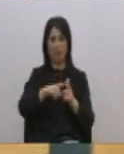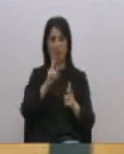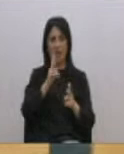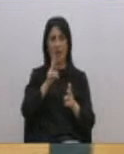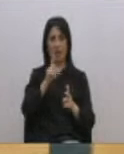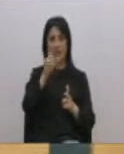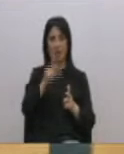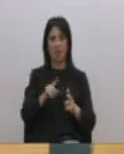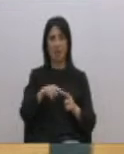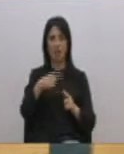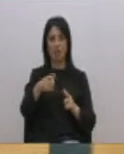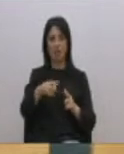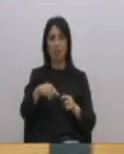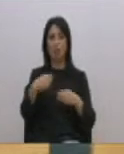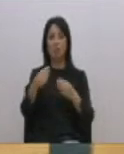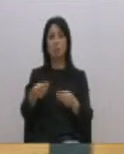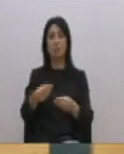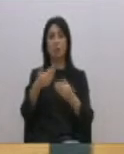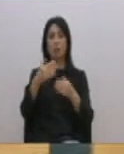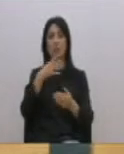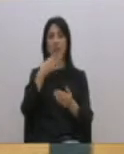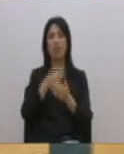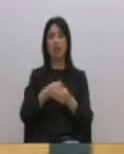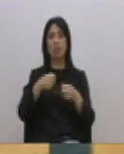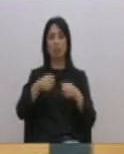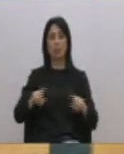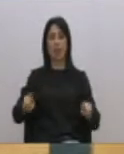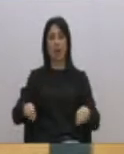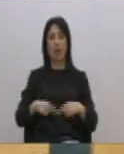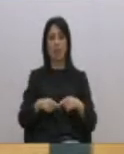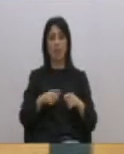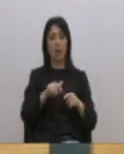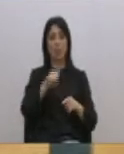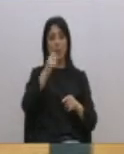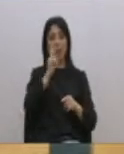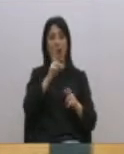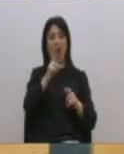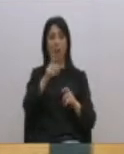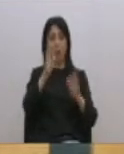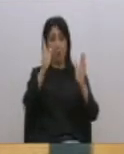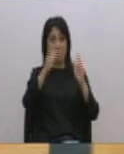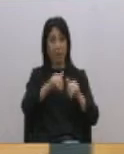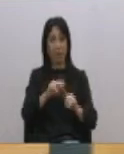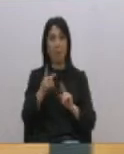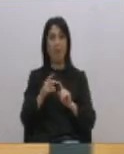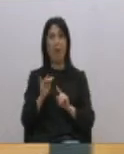რომ შემდგომს მიეცეს უკვე თავისი უფლების რეალიზაციის საშუალება.